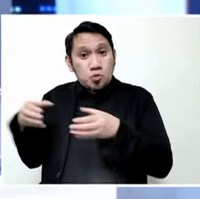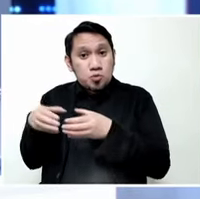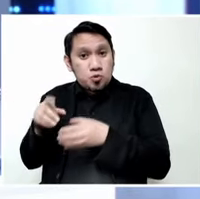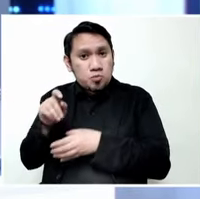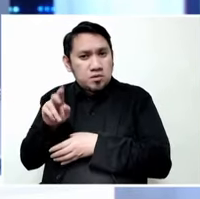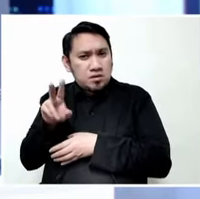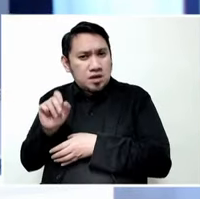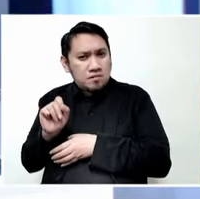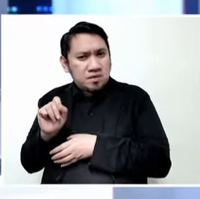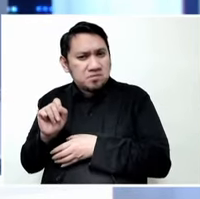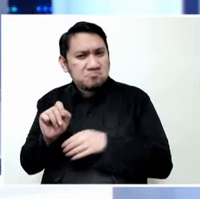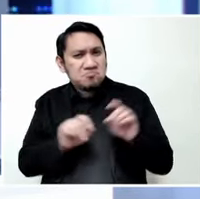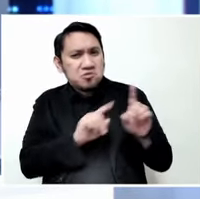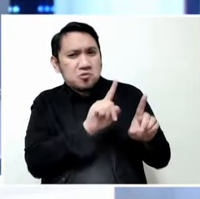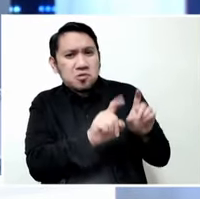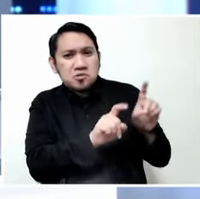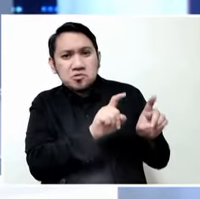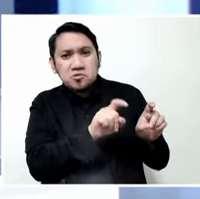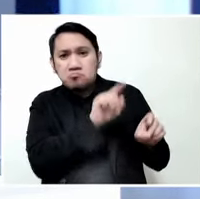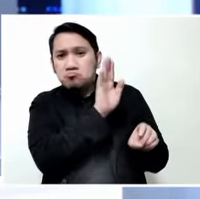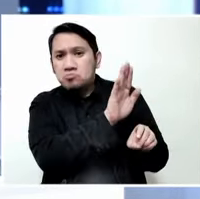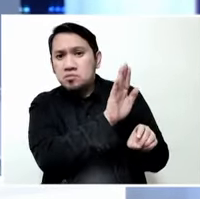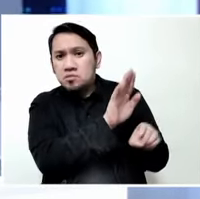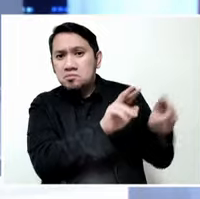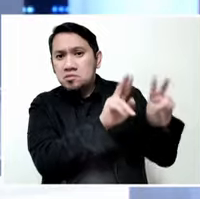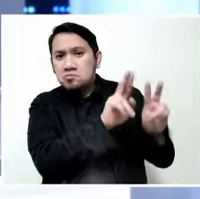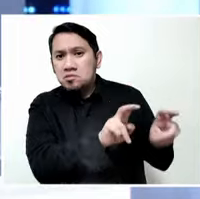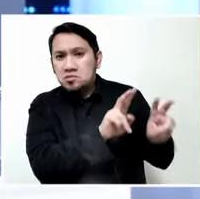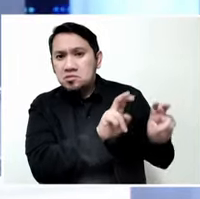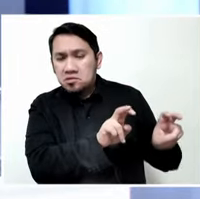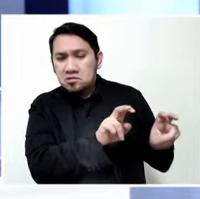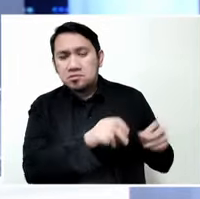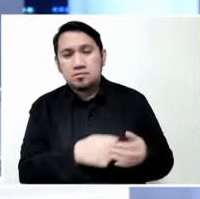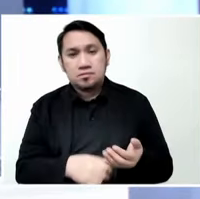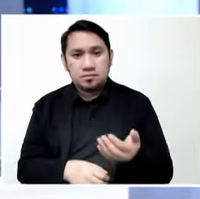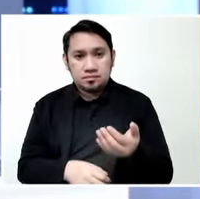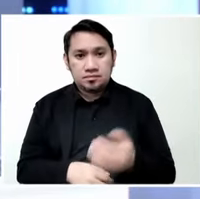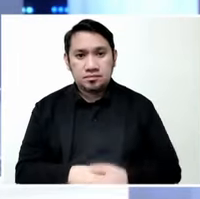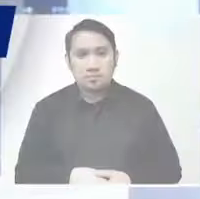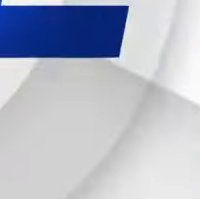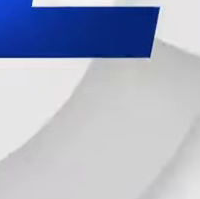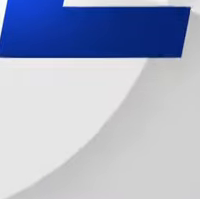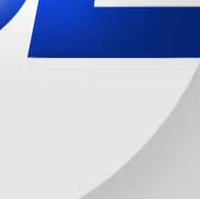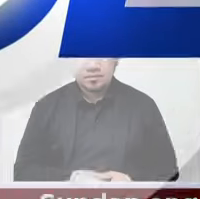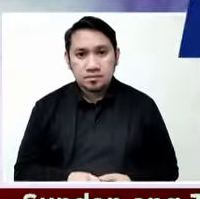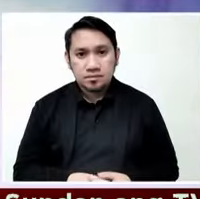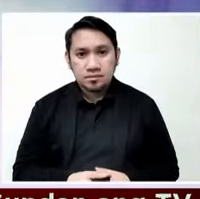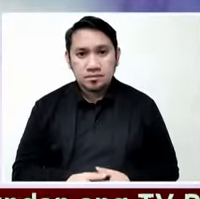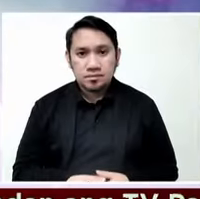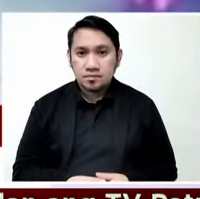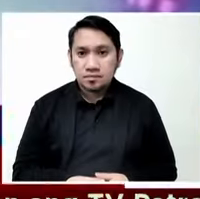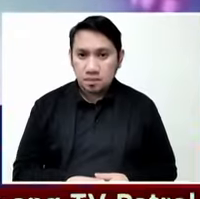investigasyon ng Department of Justice. Nagpapatrol, Mike Navalio.